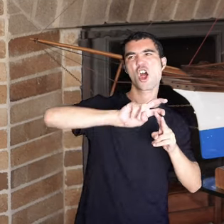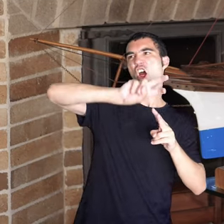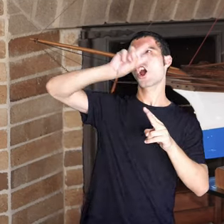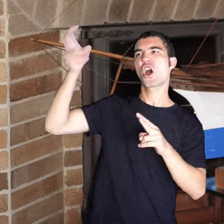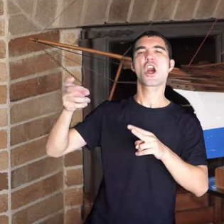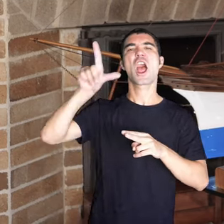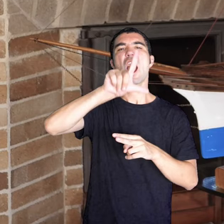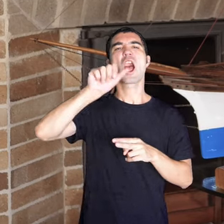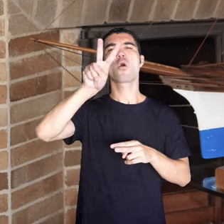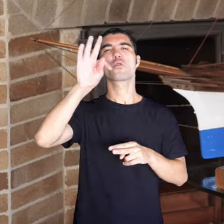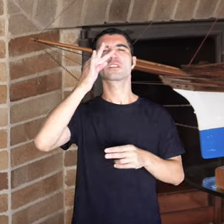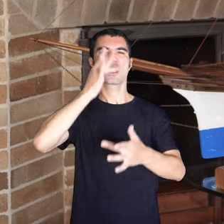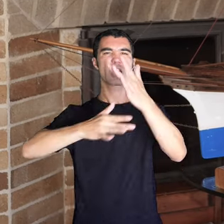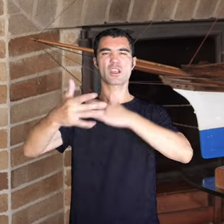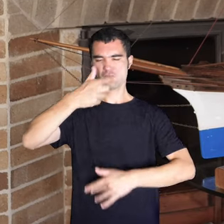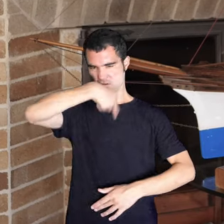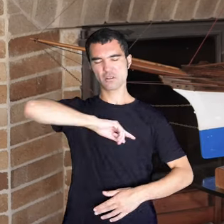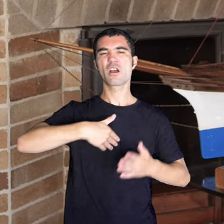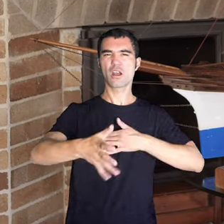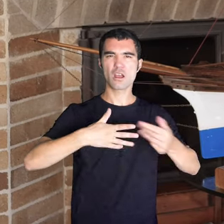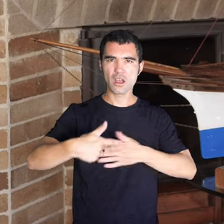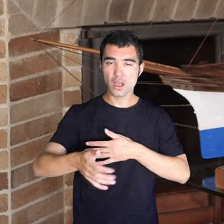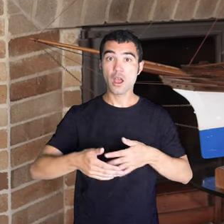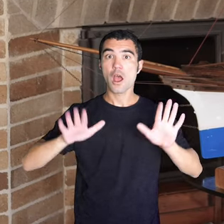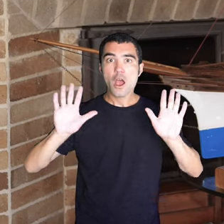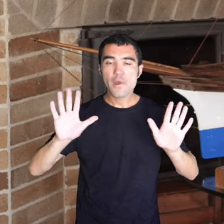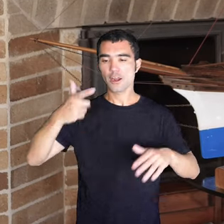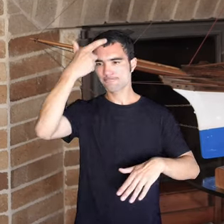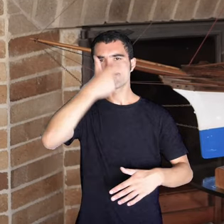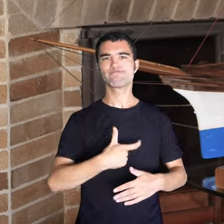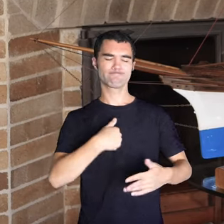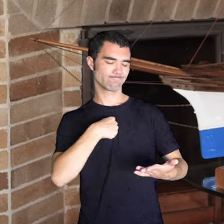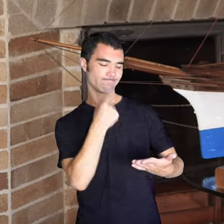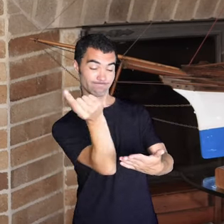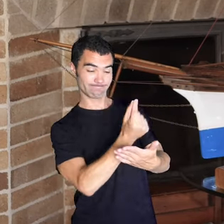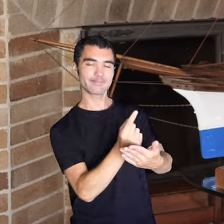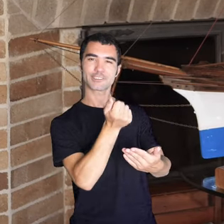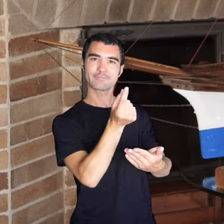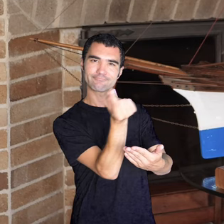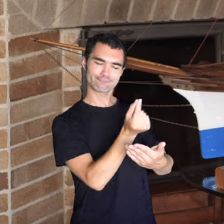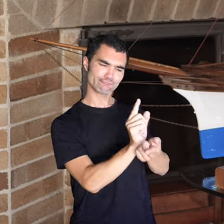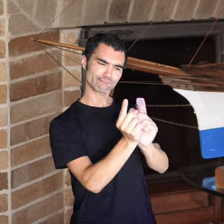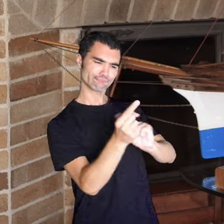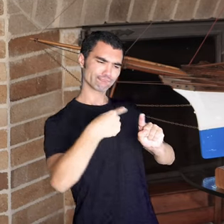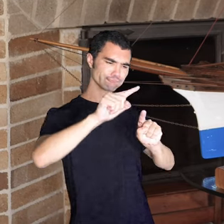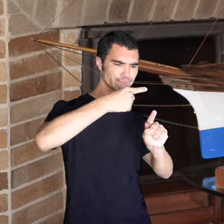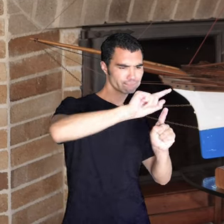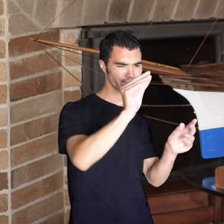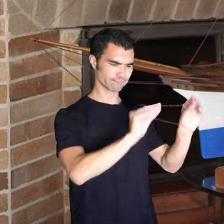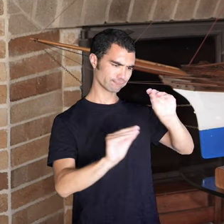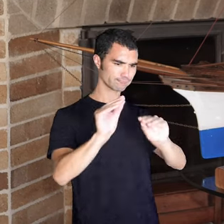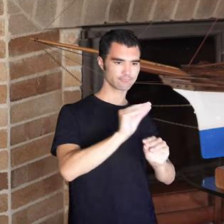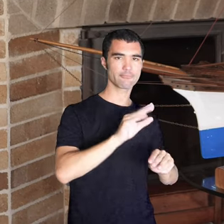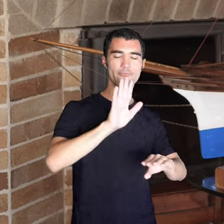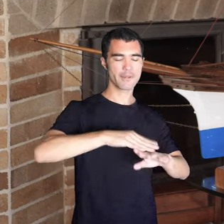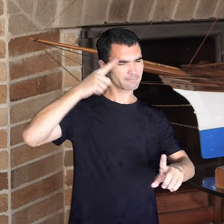d'un altre lleu que havien fet anteriorment, però que jo ja els vaig modificar de manera de